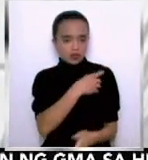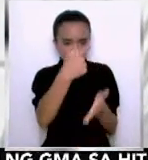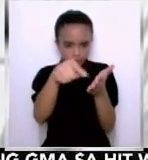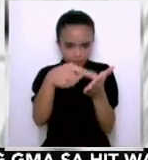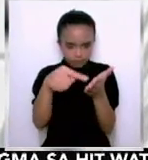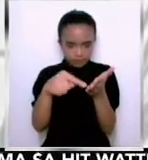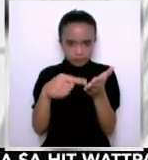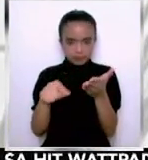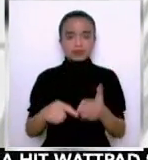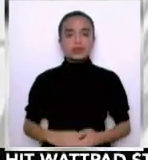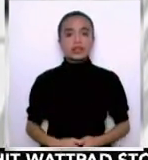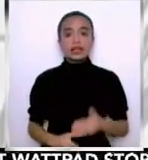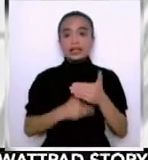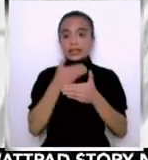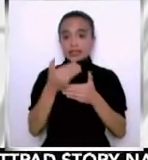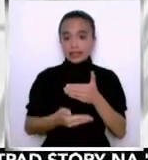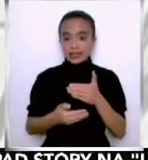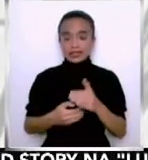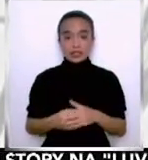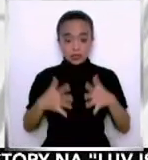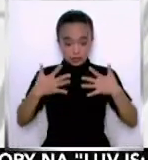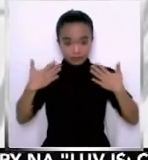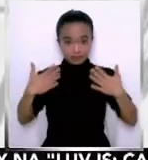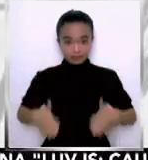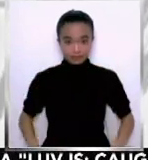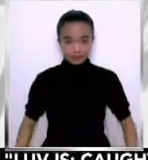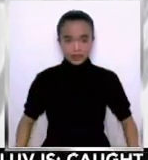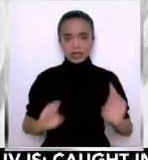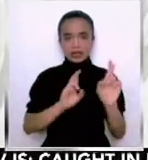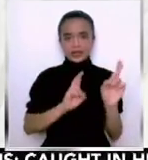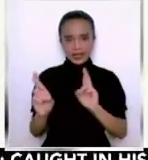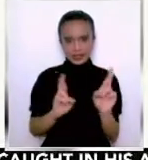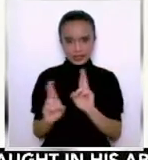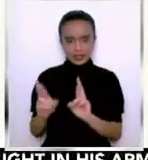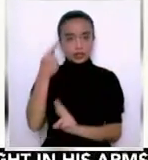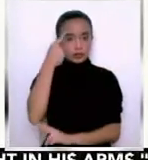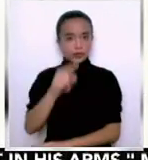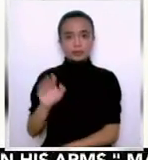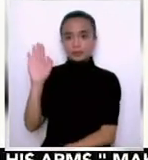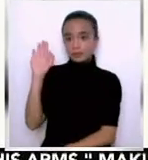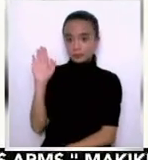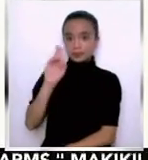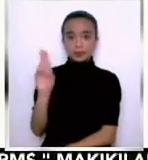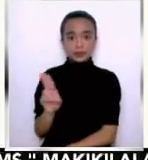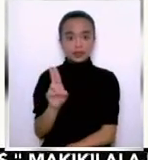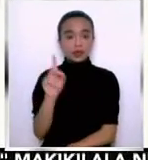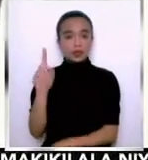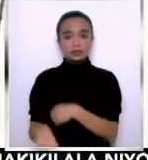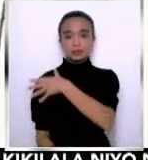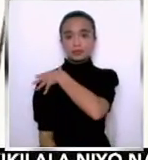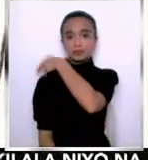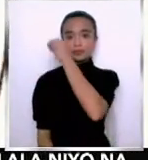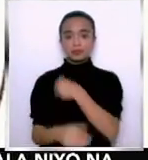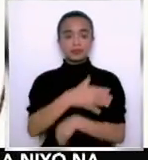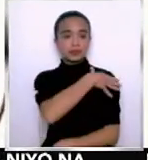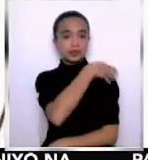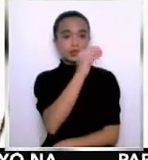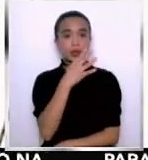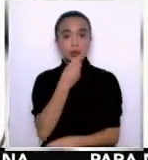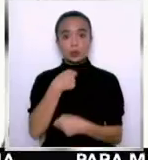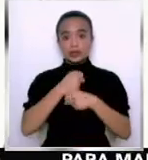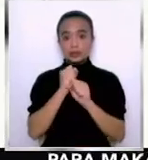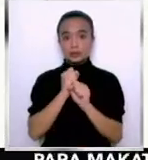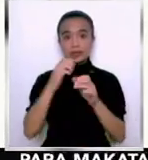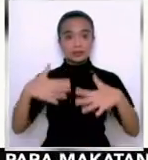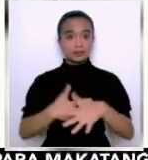na rin ang isusuot ng susunod na bisipresidente sa kanyang inaugurasyon, ang Filipiniana dress, gawa ng renowned Davao-based fashion